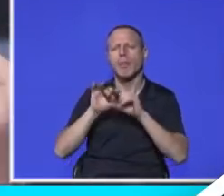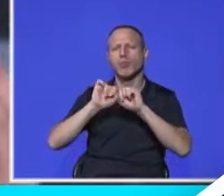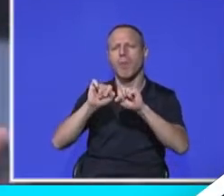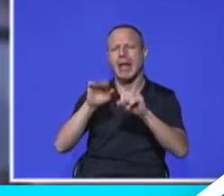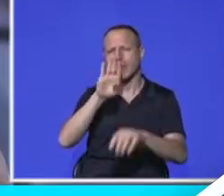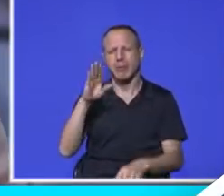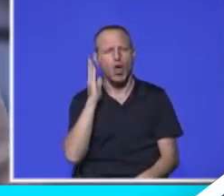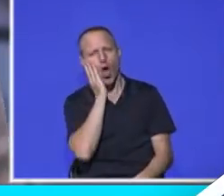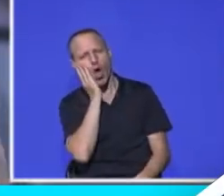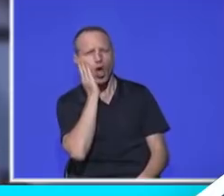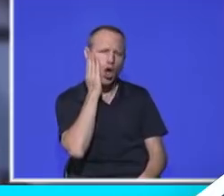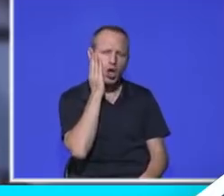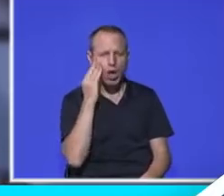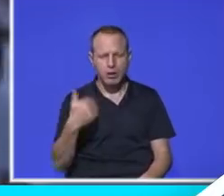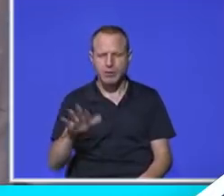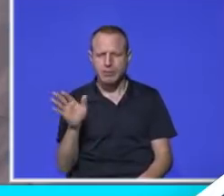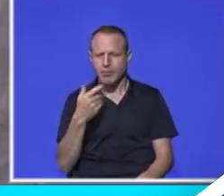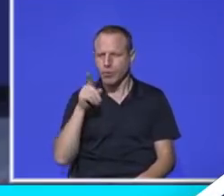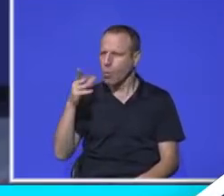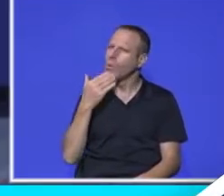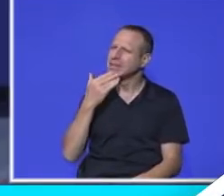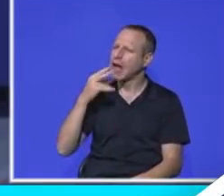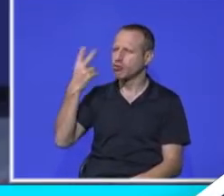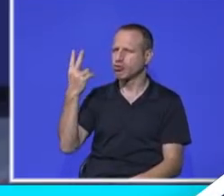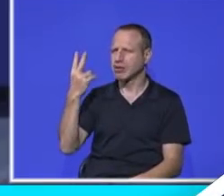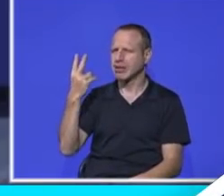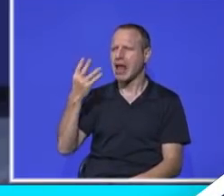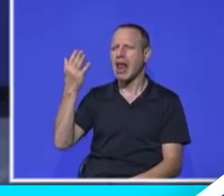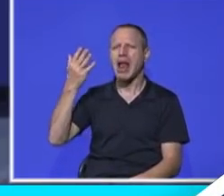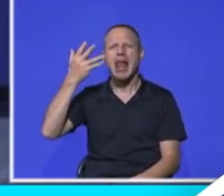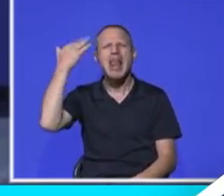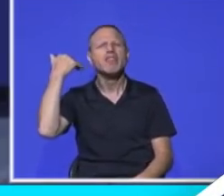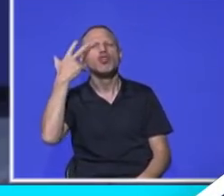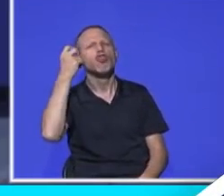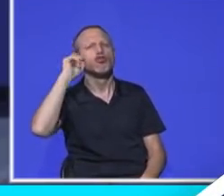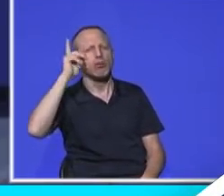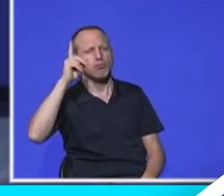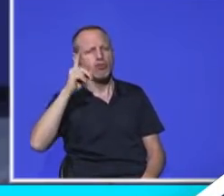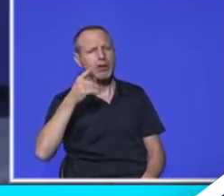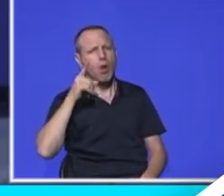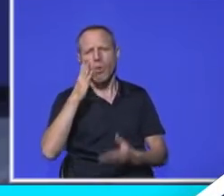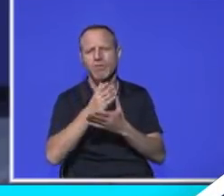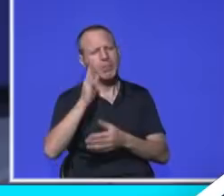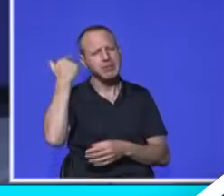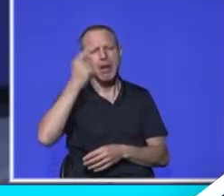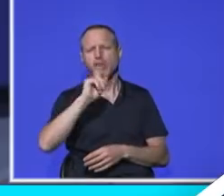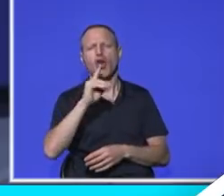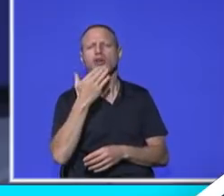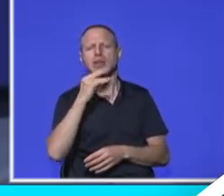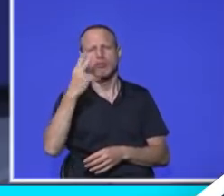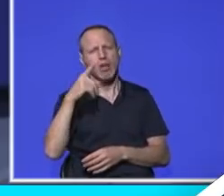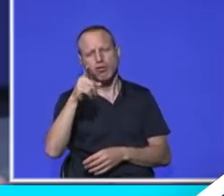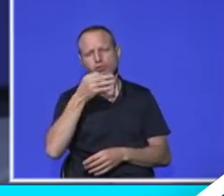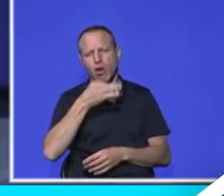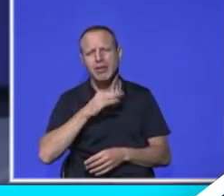נתניהו אליו ולקחת אותם. הוא ישראל השנייה לפני 30 שנה, הוא כבר מזמן, לא ישראל השנייה. תשכחי מזה. עכשיו את שואלת לאן הוא הולך? א', אני לא יודע. לא יודע,